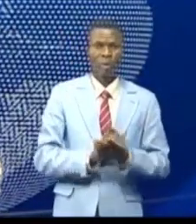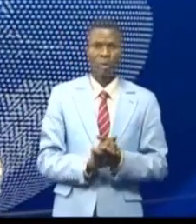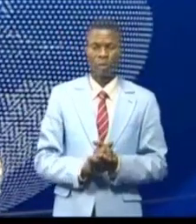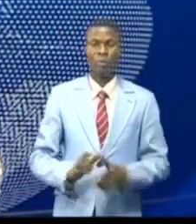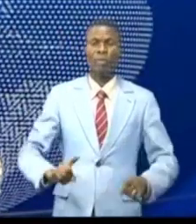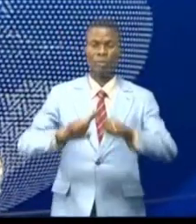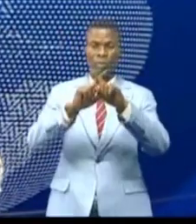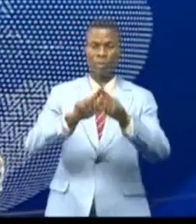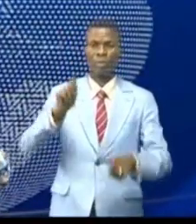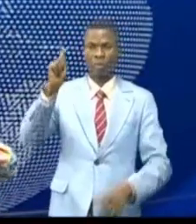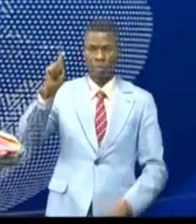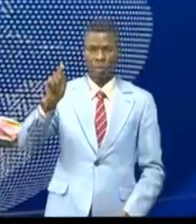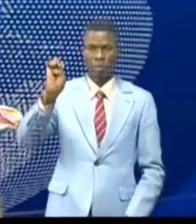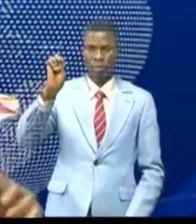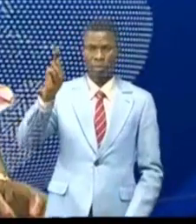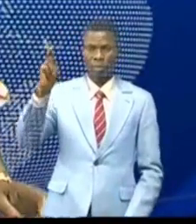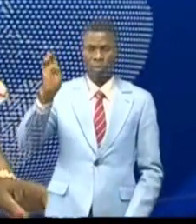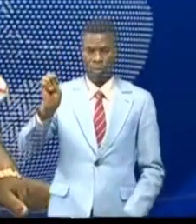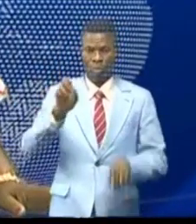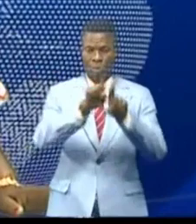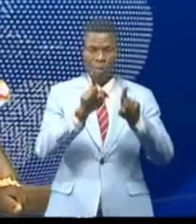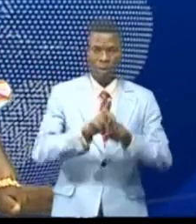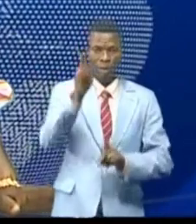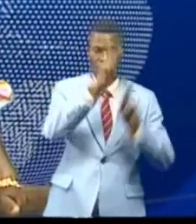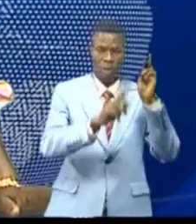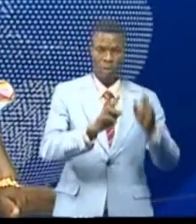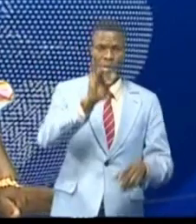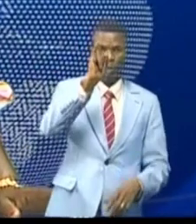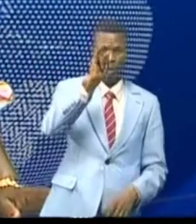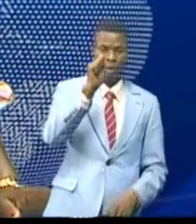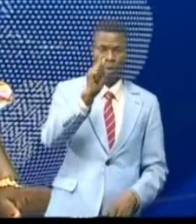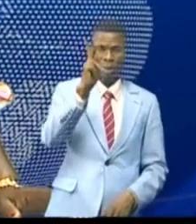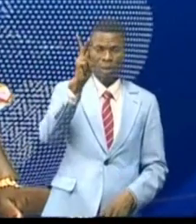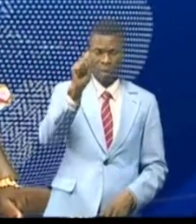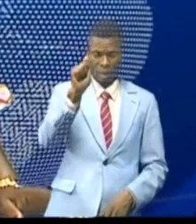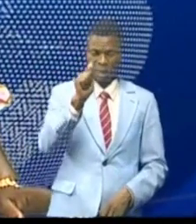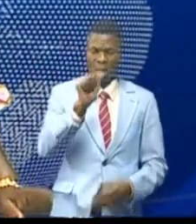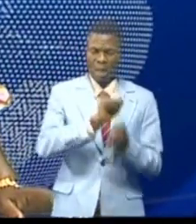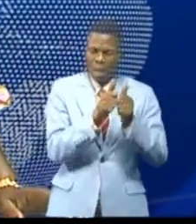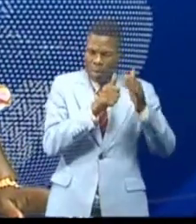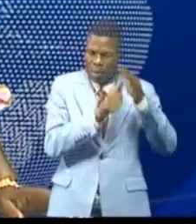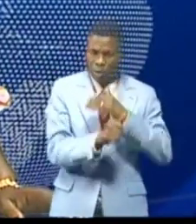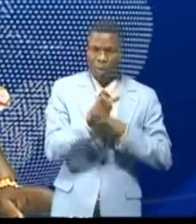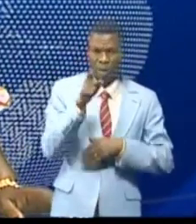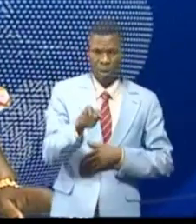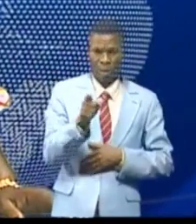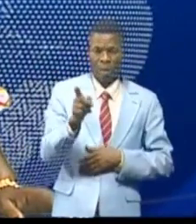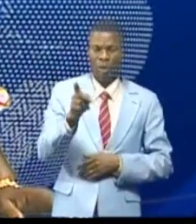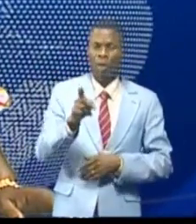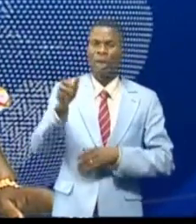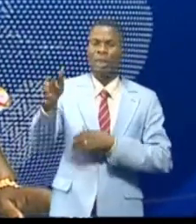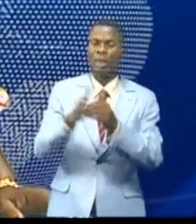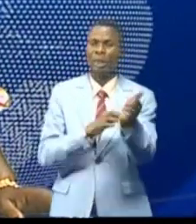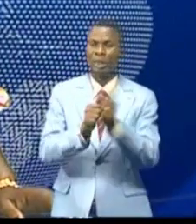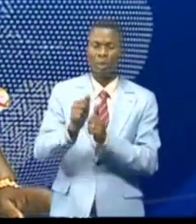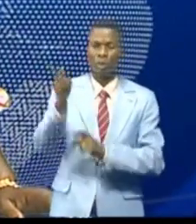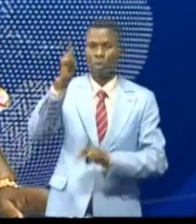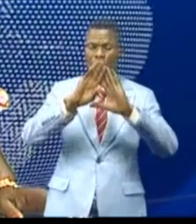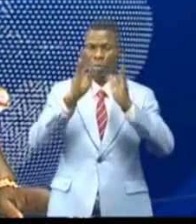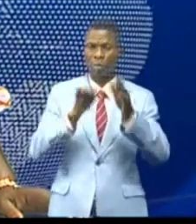Conflit Teke-Yaka, il y a certainement une main noire qui manipule la population et